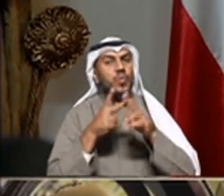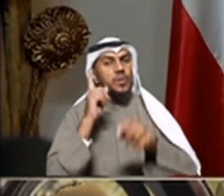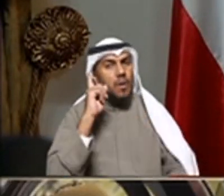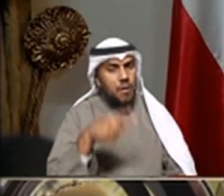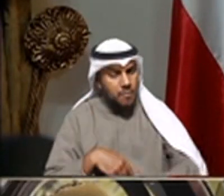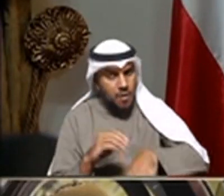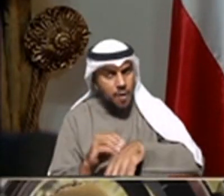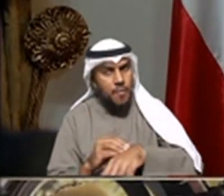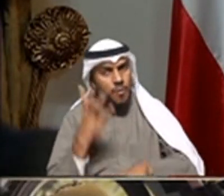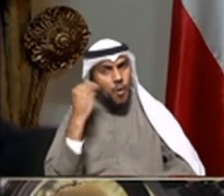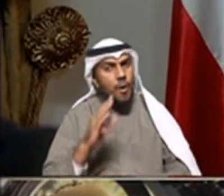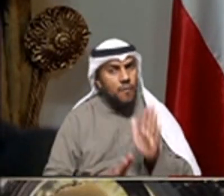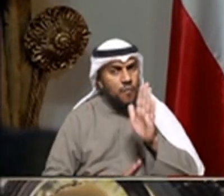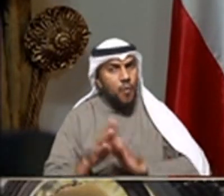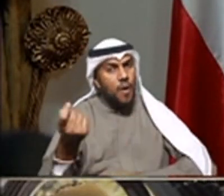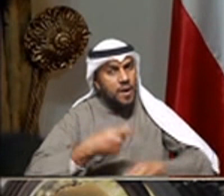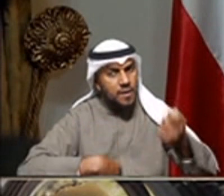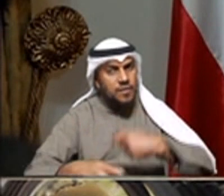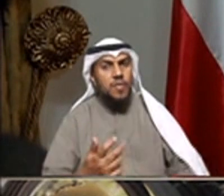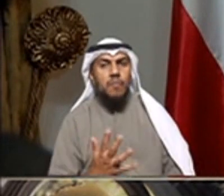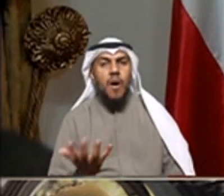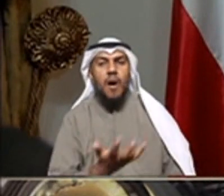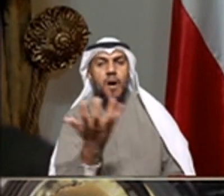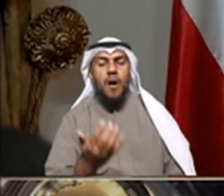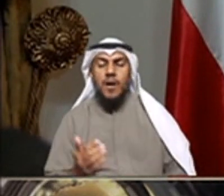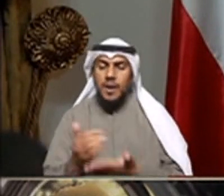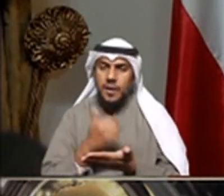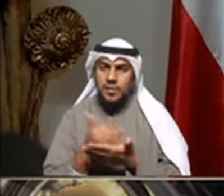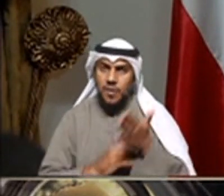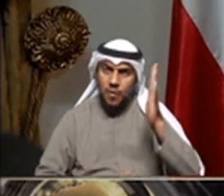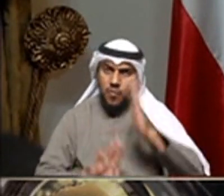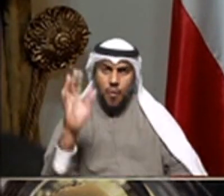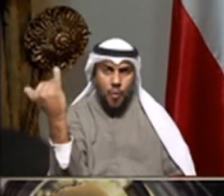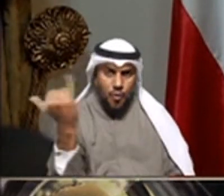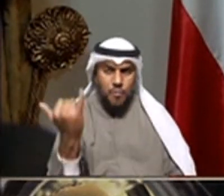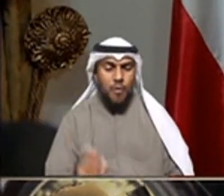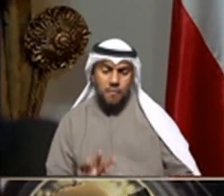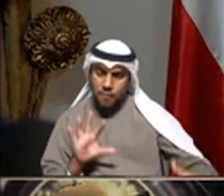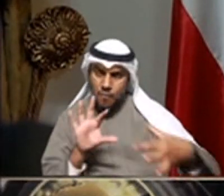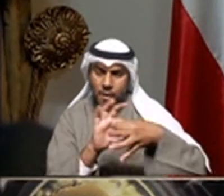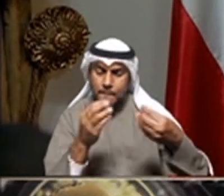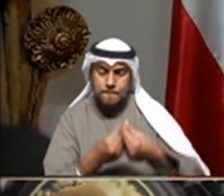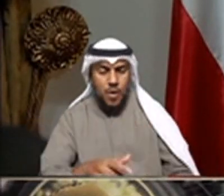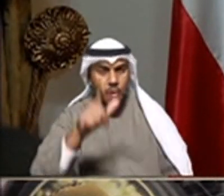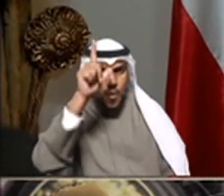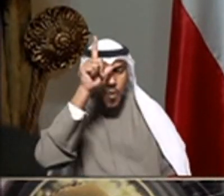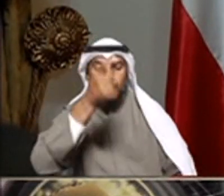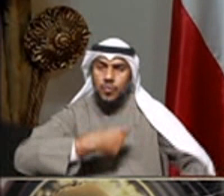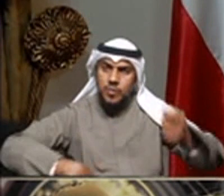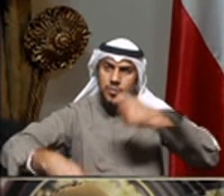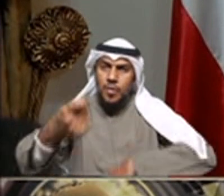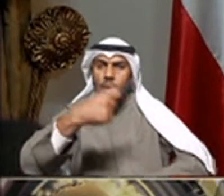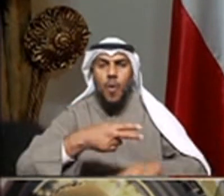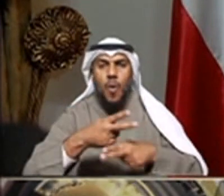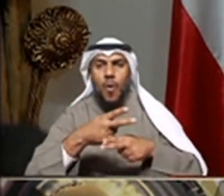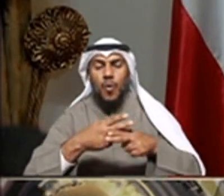الكويت الشيخ صباح الأحمد الجابر الصباح حفظ الله ورعاه، بأن نعمل على تطوير هذه العلاقات ونعمل ونسعى